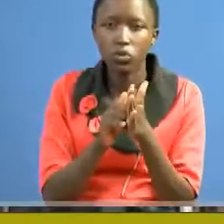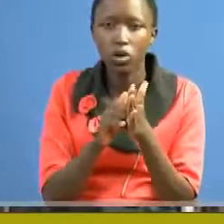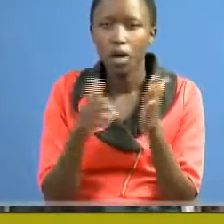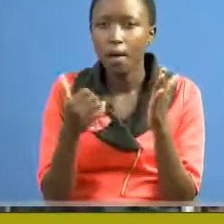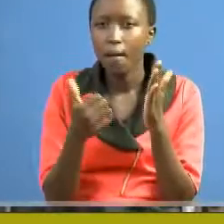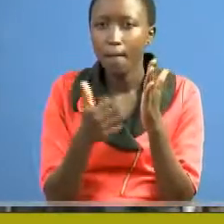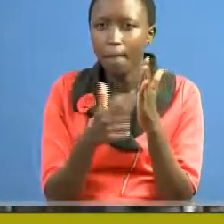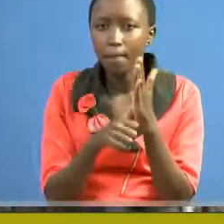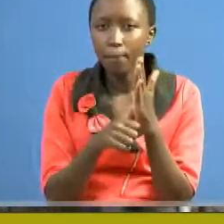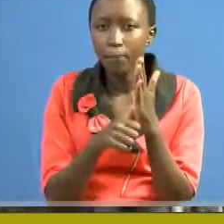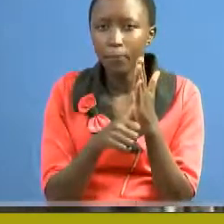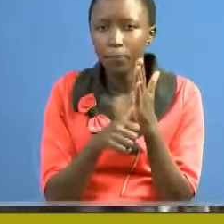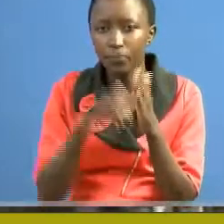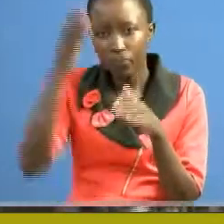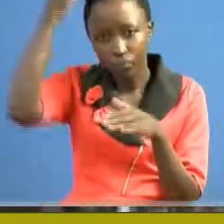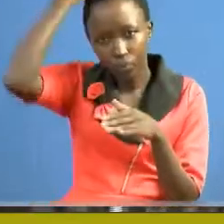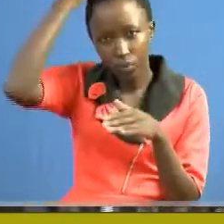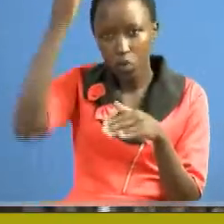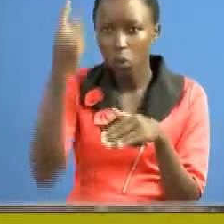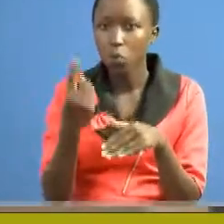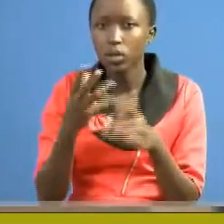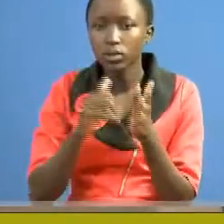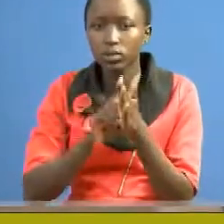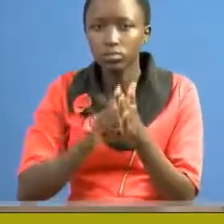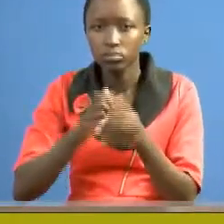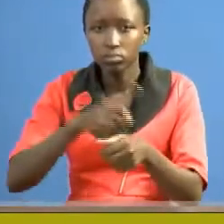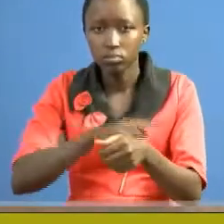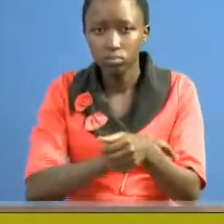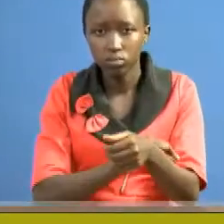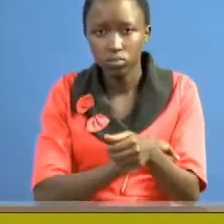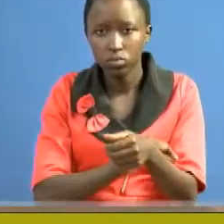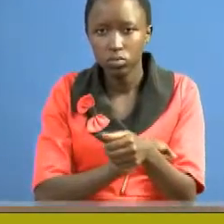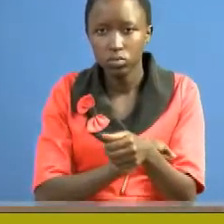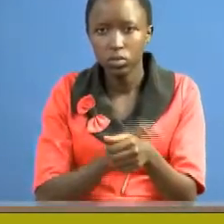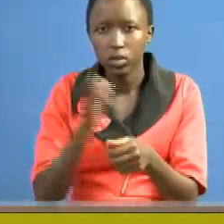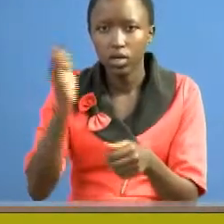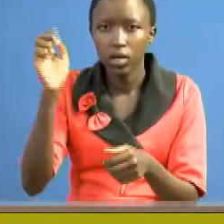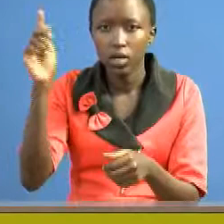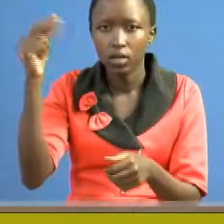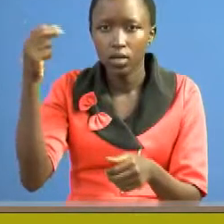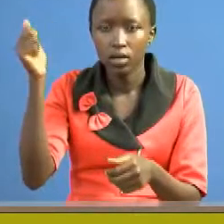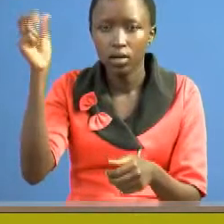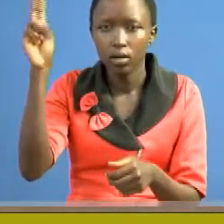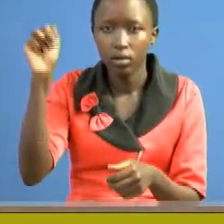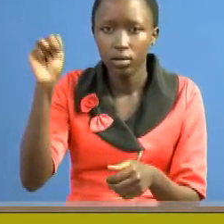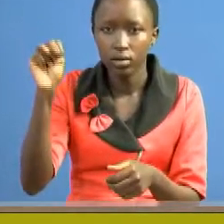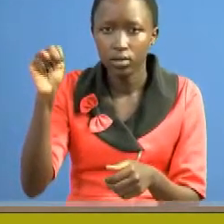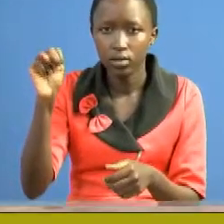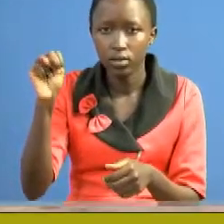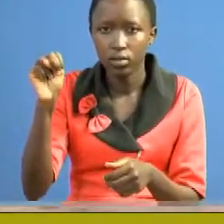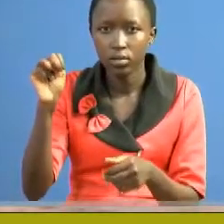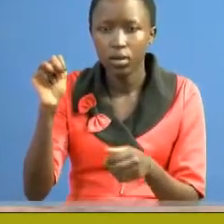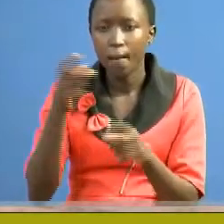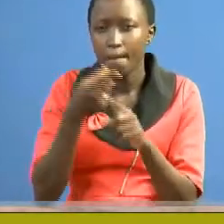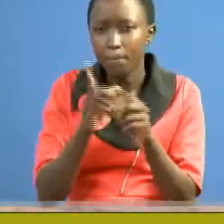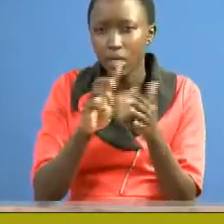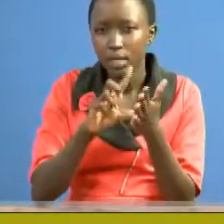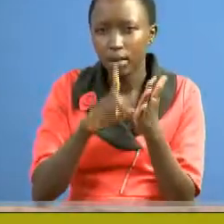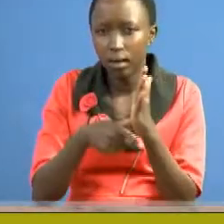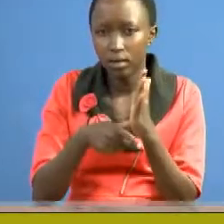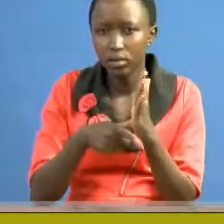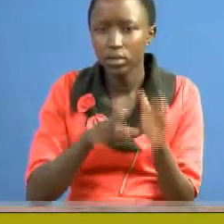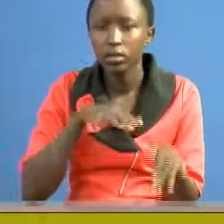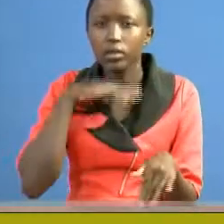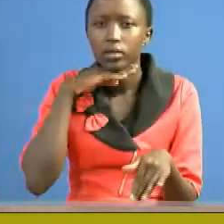utepetevu wa wauguzi. Muuguzi mmoja aliyemdunga mtoto Ethan Mdeo sindano na kumtuliza maumivu lakini baadaye mtoto